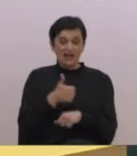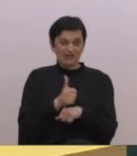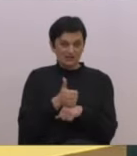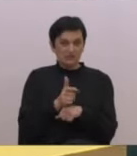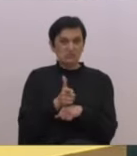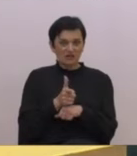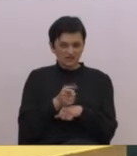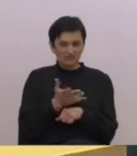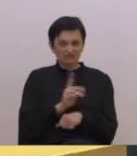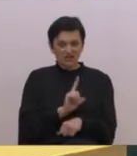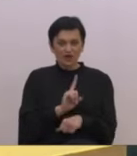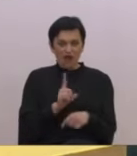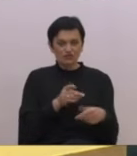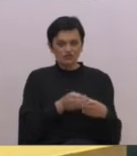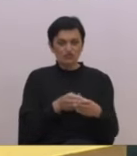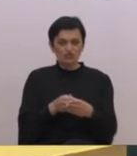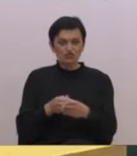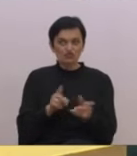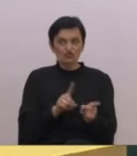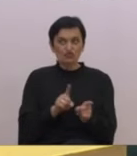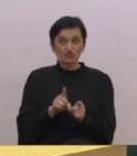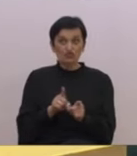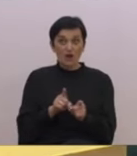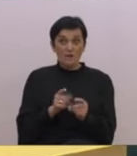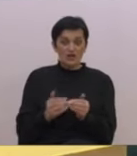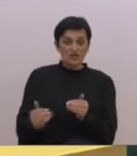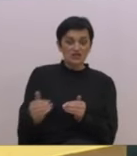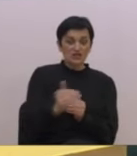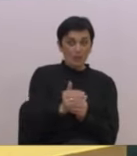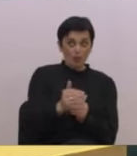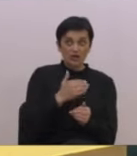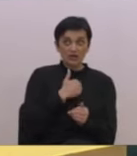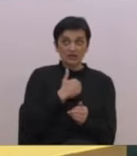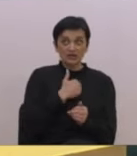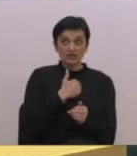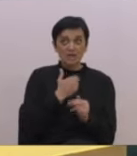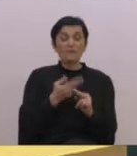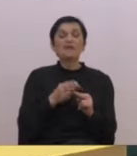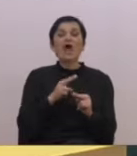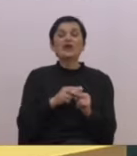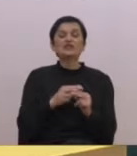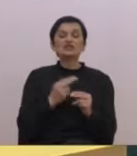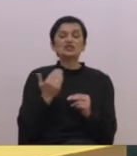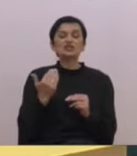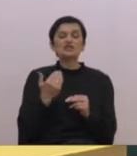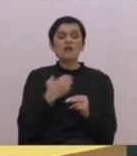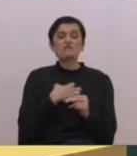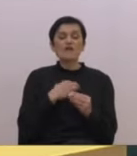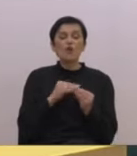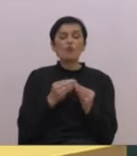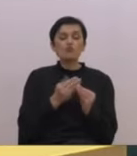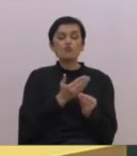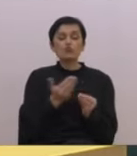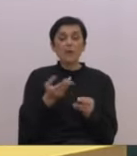და რაღაცა ესეთი ჯგუფების წინ წამოწევა გინდათ? აი ეს არის თქვენი მთავარი პრობლემა და მთელი